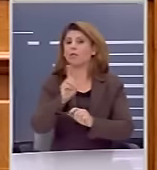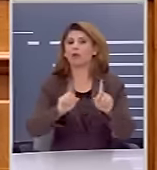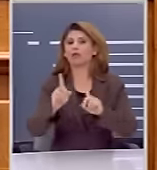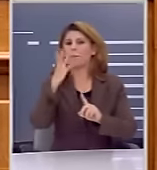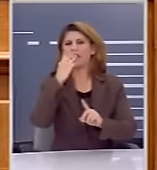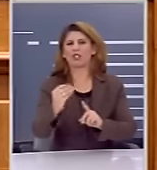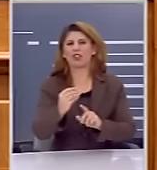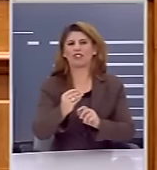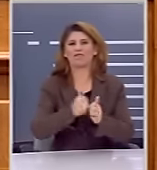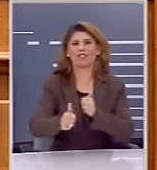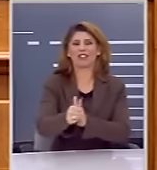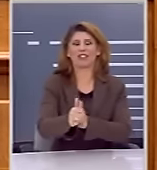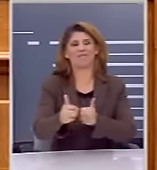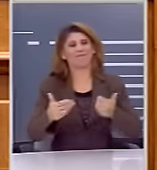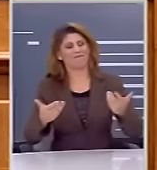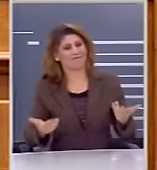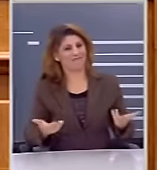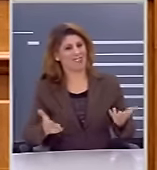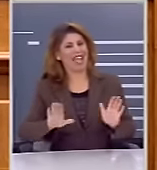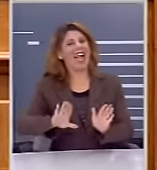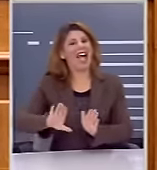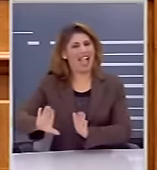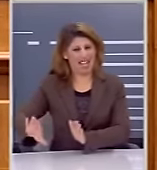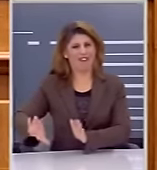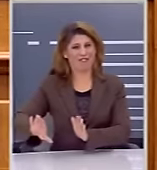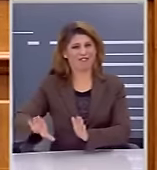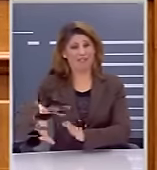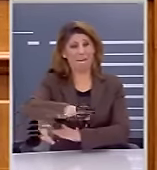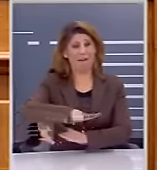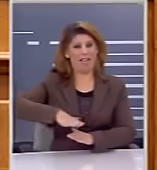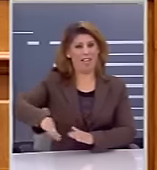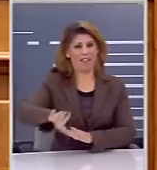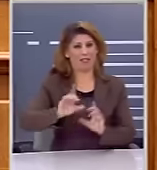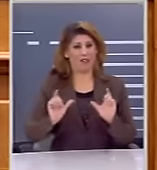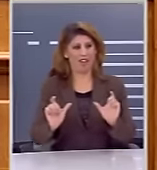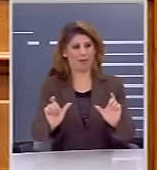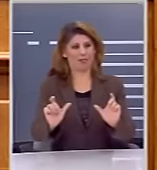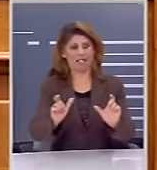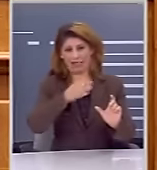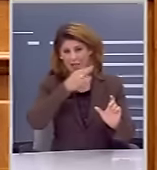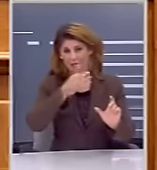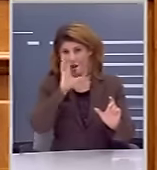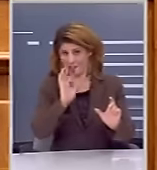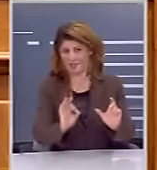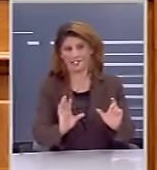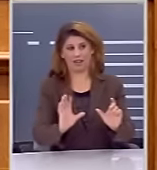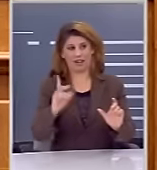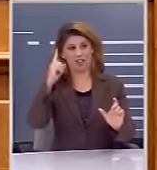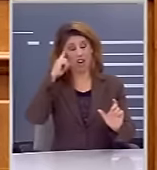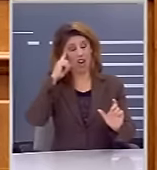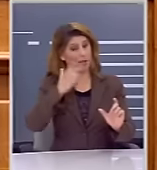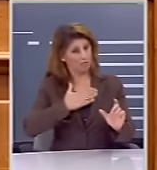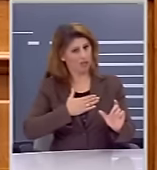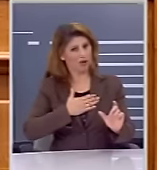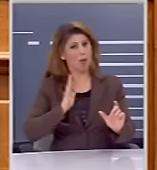ΠΑΣΟΚ. Άρα λοιπόν, αφήστε το πεδίο της Εθνικής Άμυνας και μιλάω ειλικρινά, κύριε Λοβέρδο. Νομίζω ότι μπορούμε